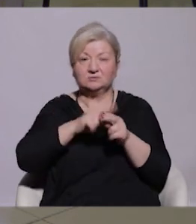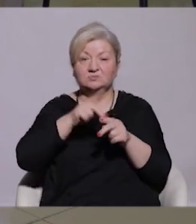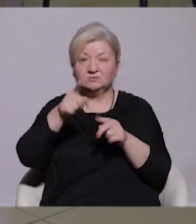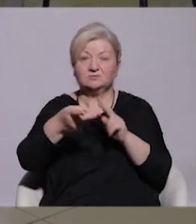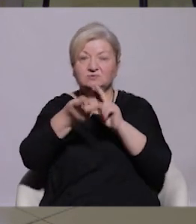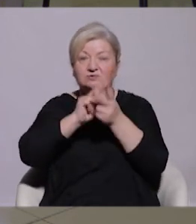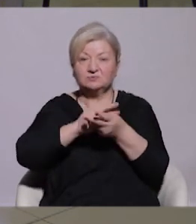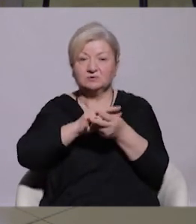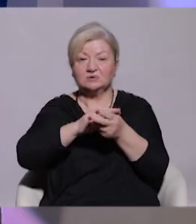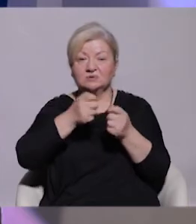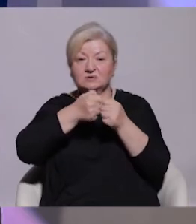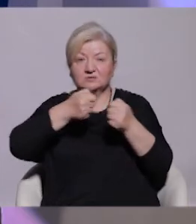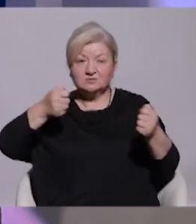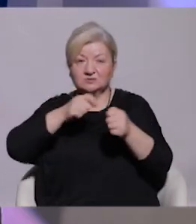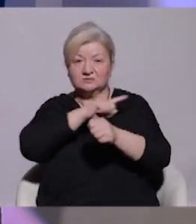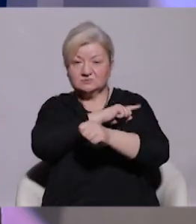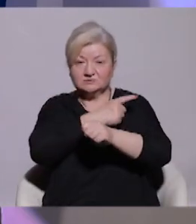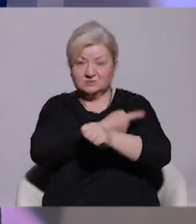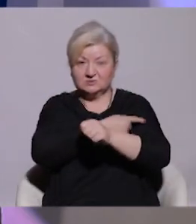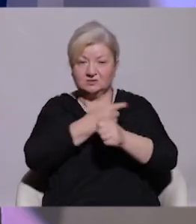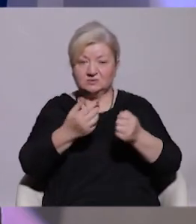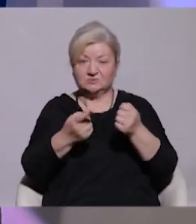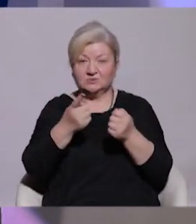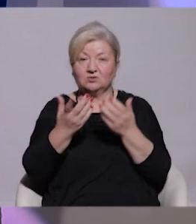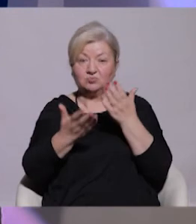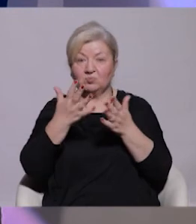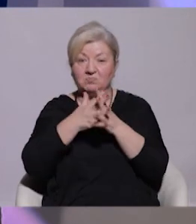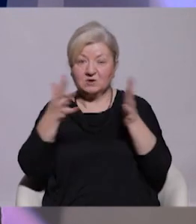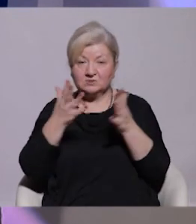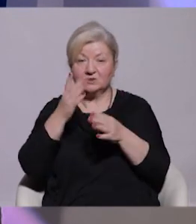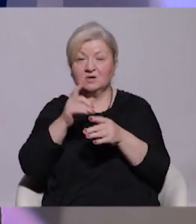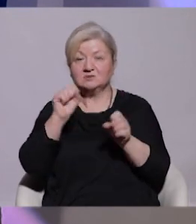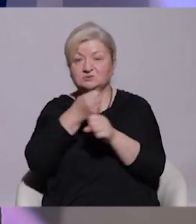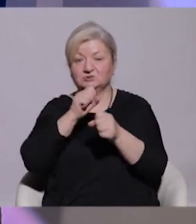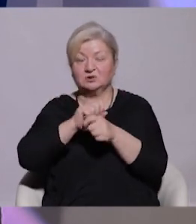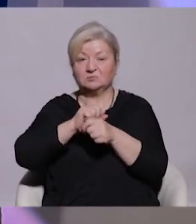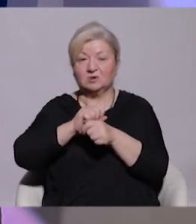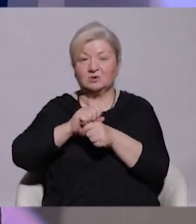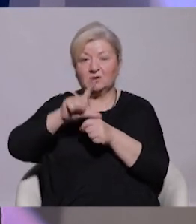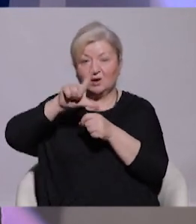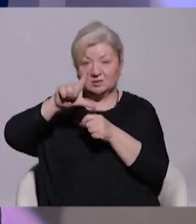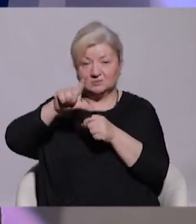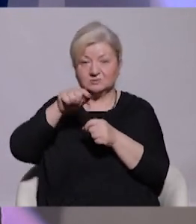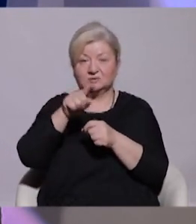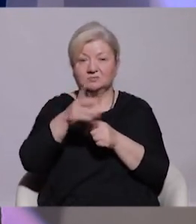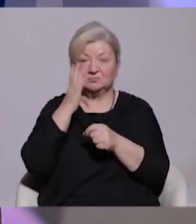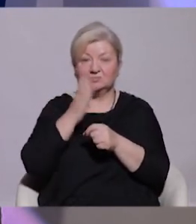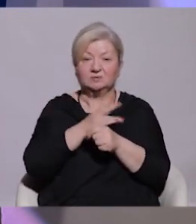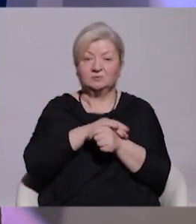ამ დაჭიმულობის ძალას, ხო? მეტია, მეტად დავჭიმავთ, სიჩქარე გაიზრდება, სიჩქარე გაიზრდება, სიხშირეც